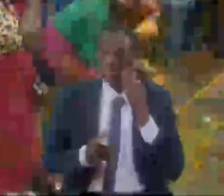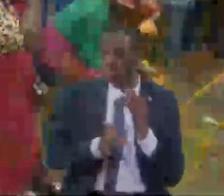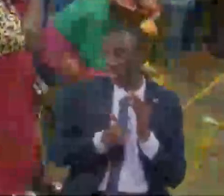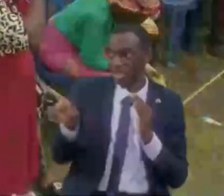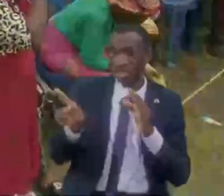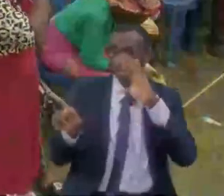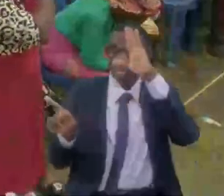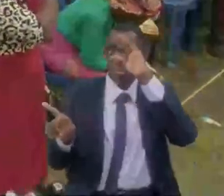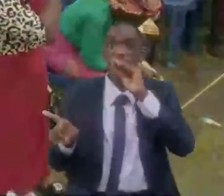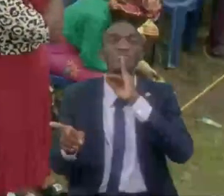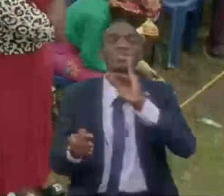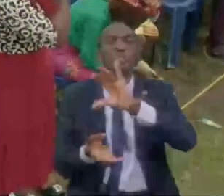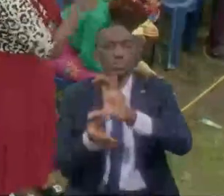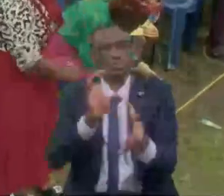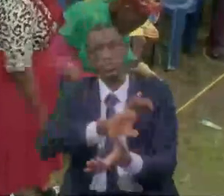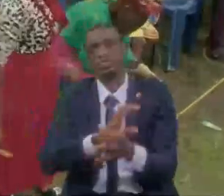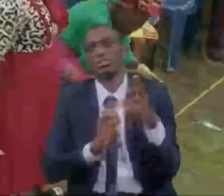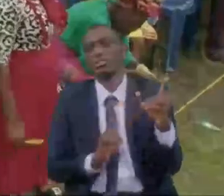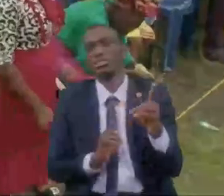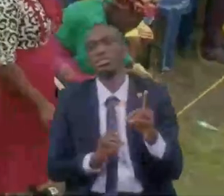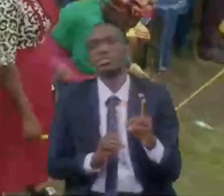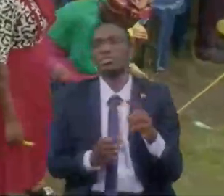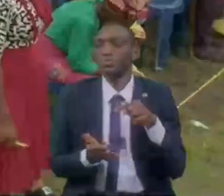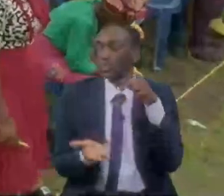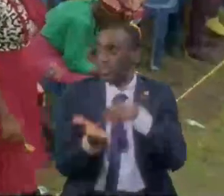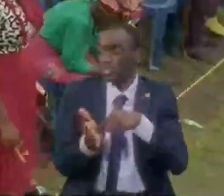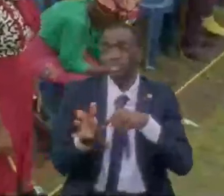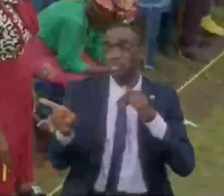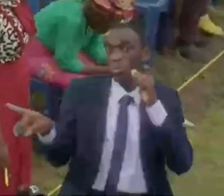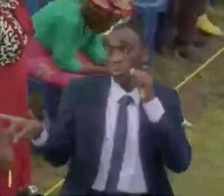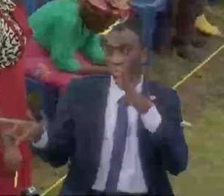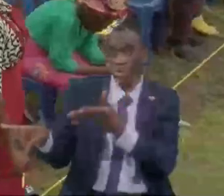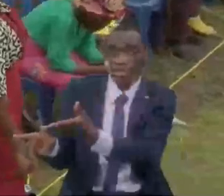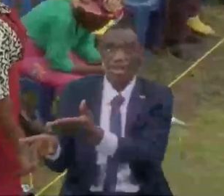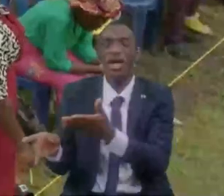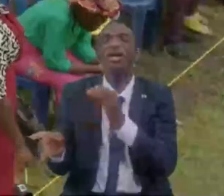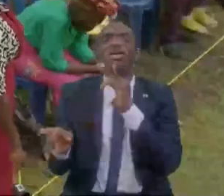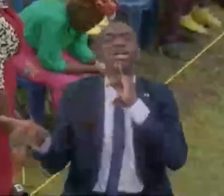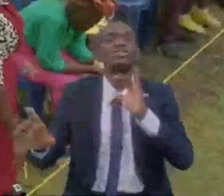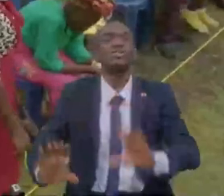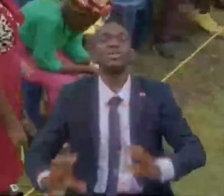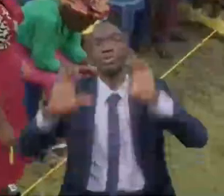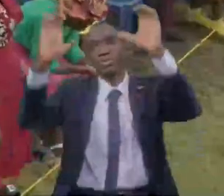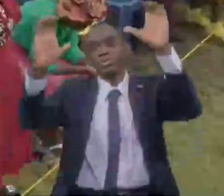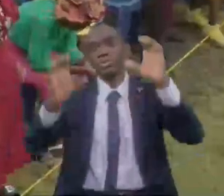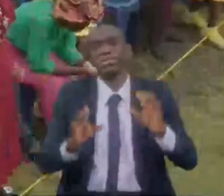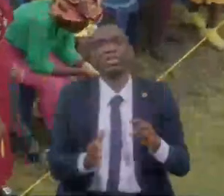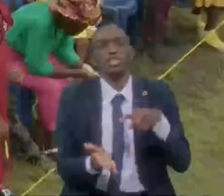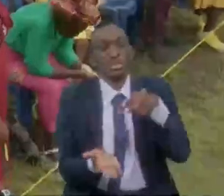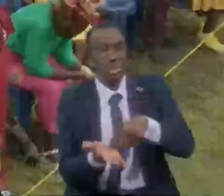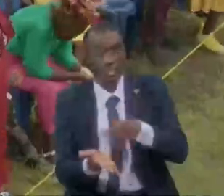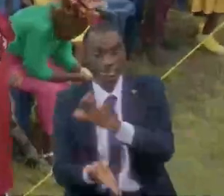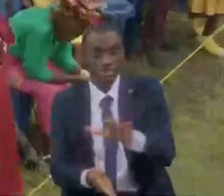qu'il y a un homme converti ici, qu'il y a une femme consacrée, qu'il y a un